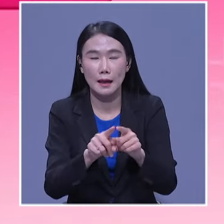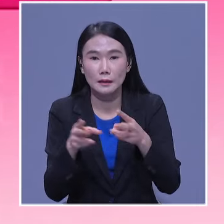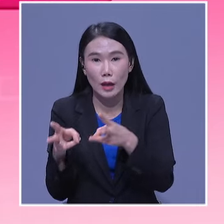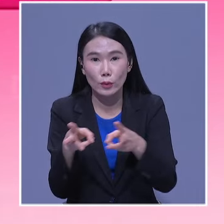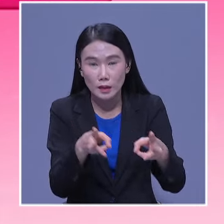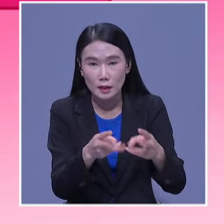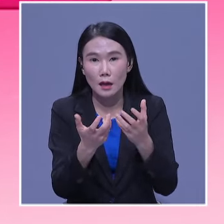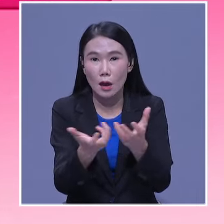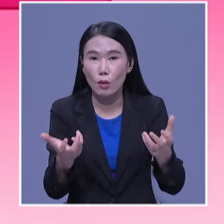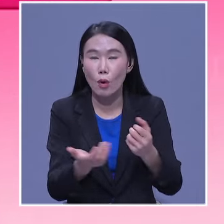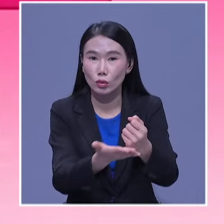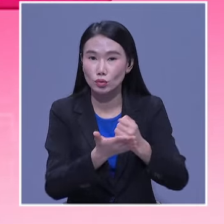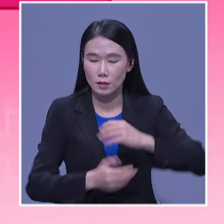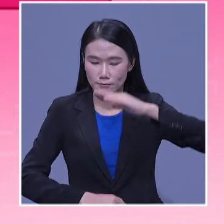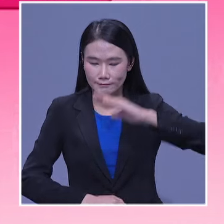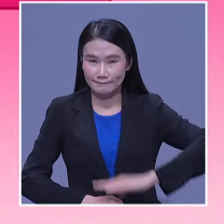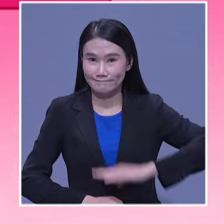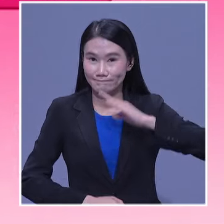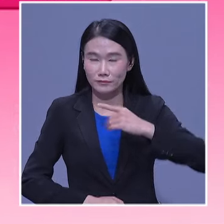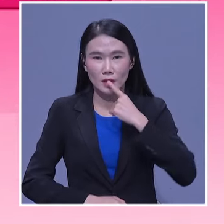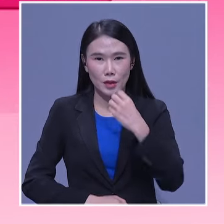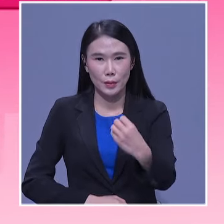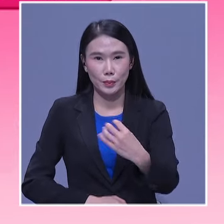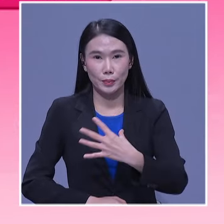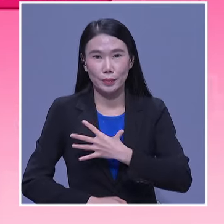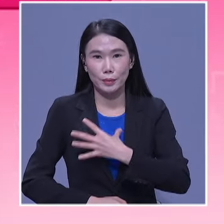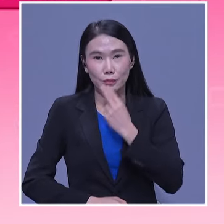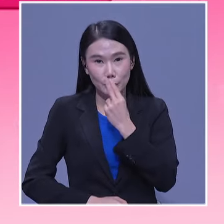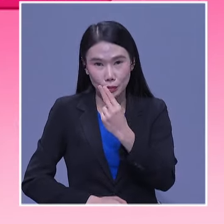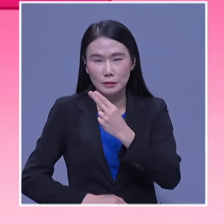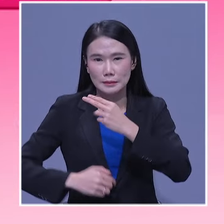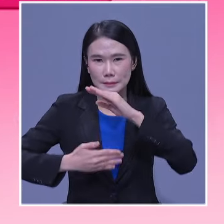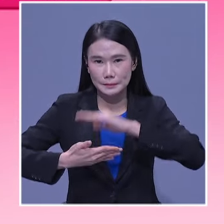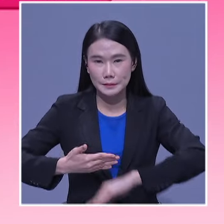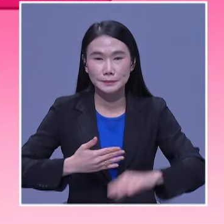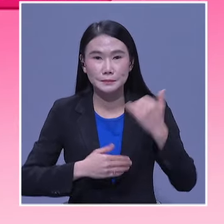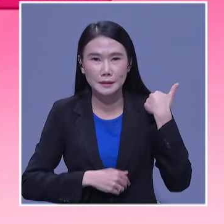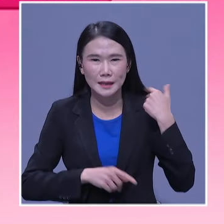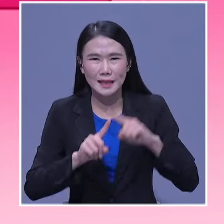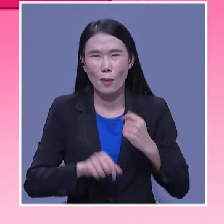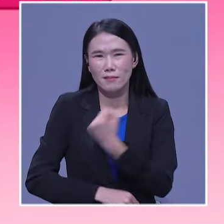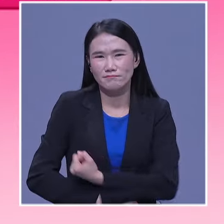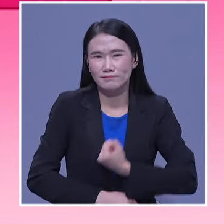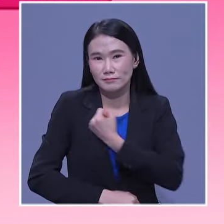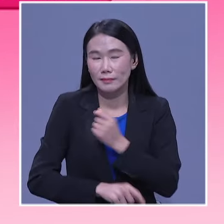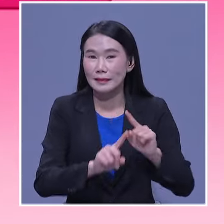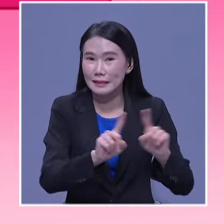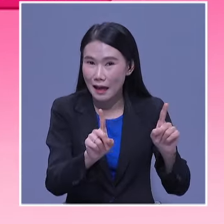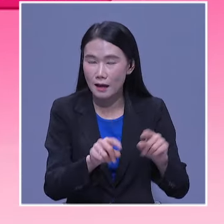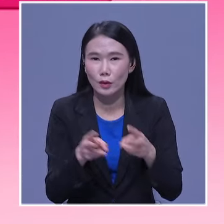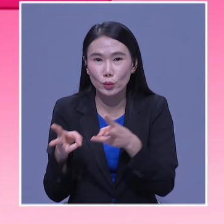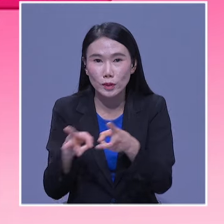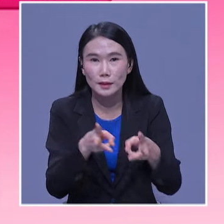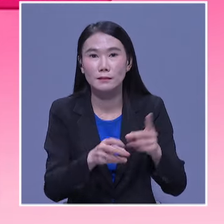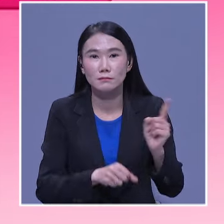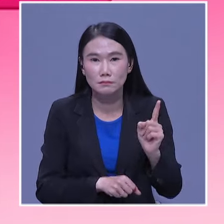การใช้อุปกรณ์ที่เป็นการฉายภาพฉายแสงรังสีเข้าไปเพื่อที่ทำให้เกิดภาพส่วนอัลตราซาวด์เนี่ยมันเป็นการตรวจอีกแบบนึงโดยหลักการของ